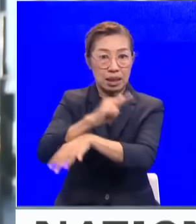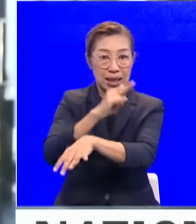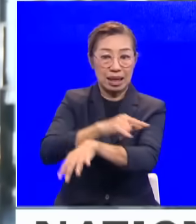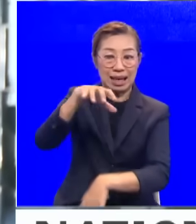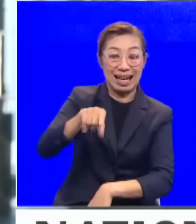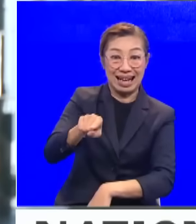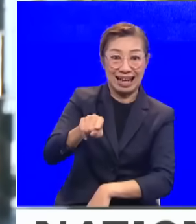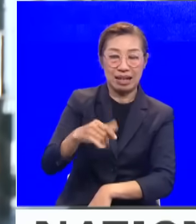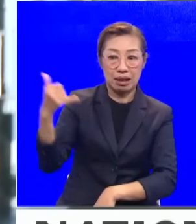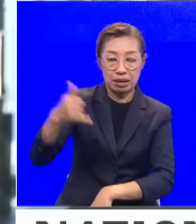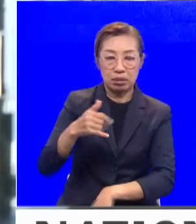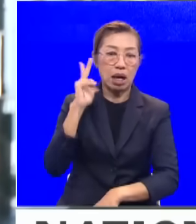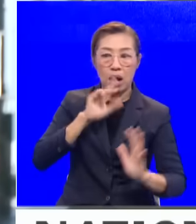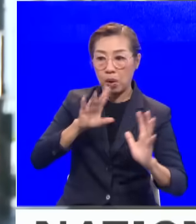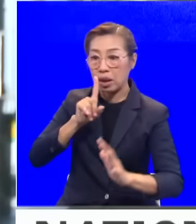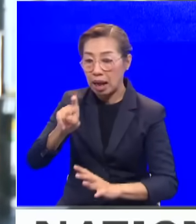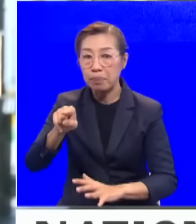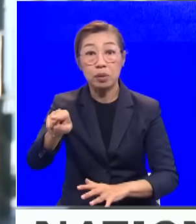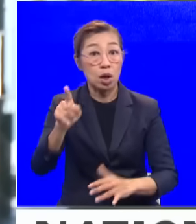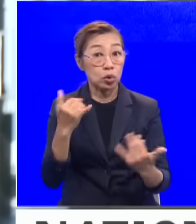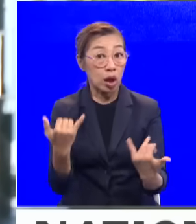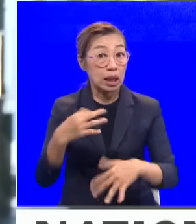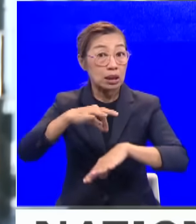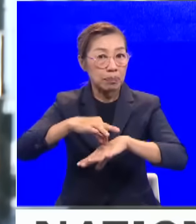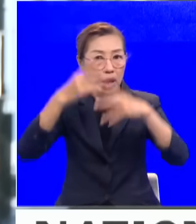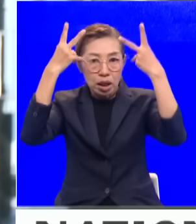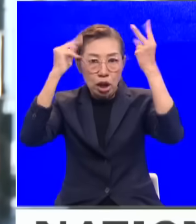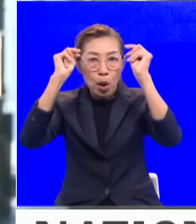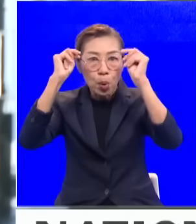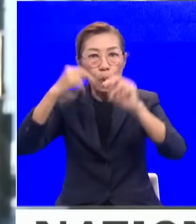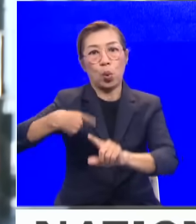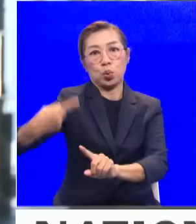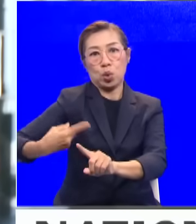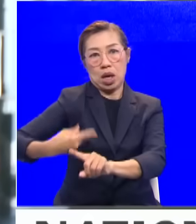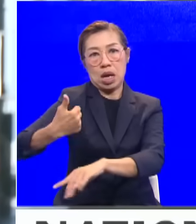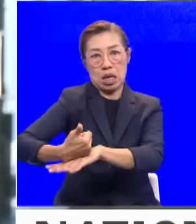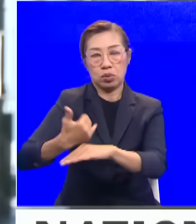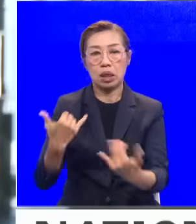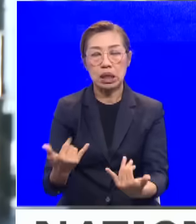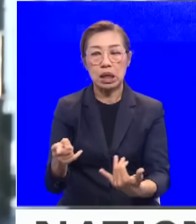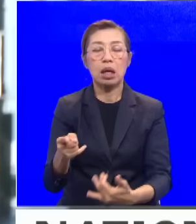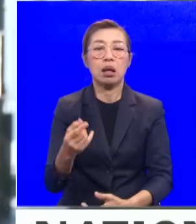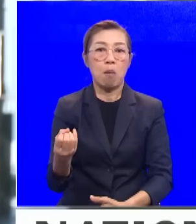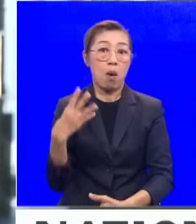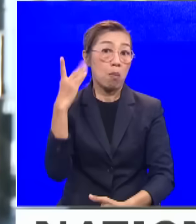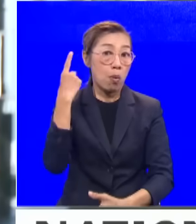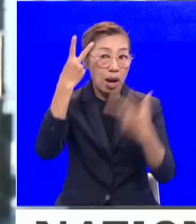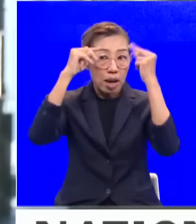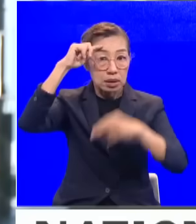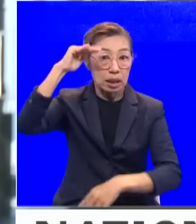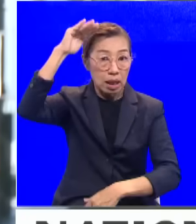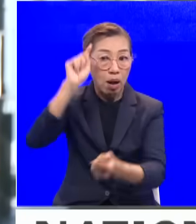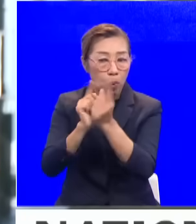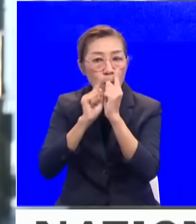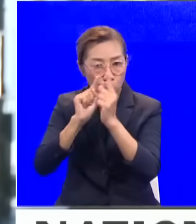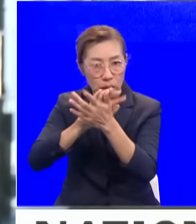นี่ต้องให้เป็นรักษาการนายกรัฐมนตรีเลยคุณภูมิธรรมบอกว่าเมื่อวานนี้คุยกับคุณเศรษฐาแล้วนะคะแล้วก็คุณ